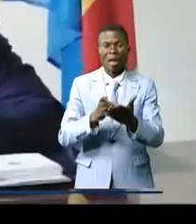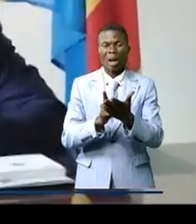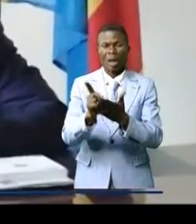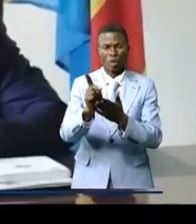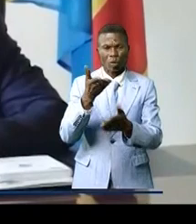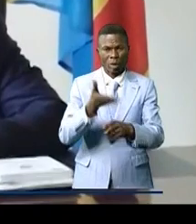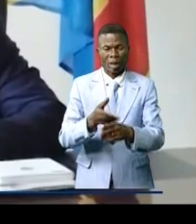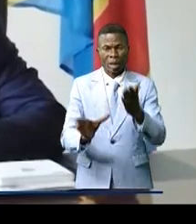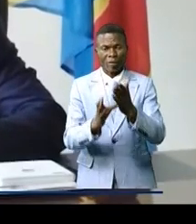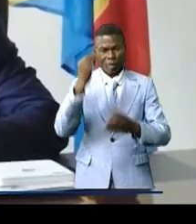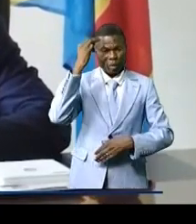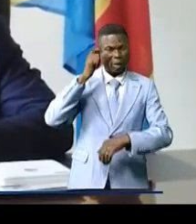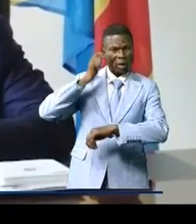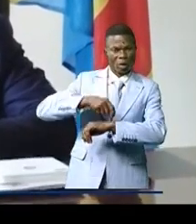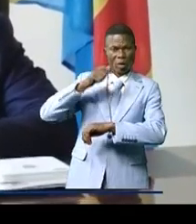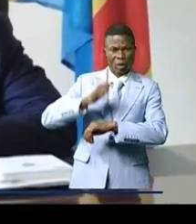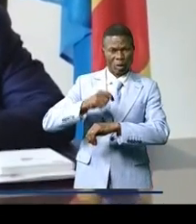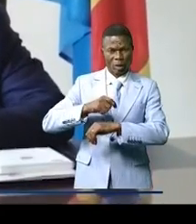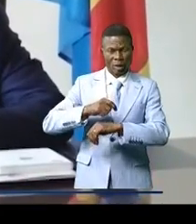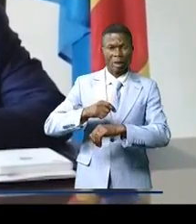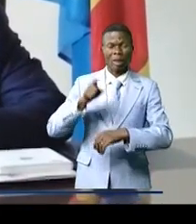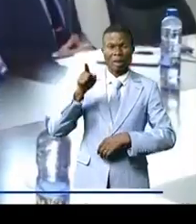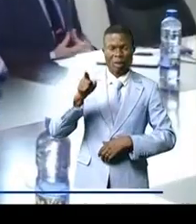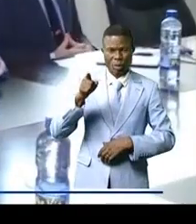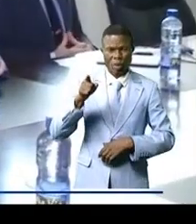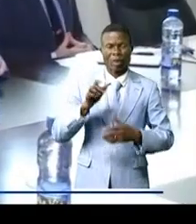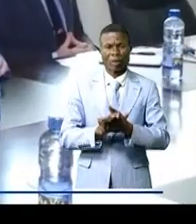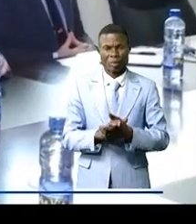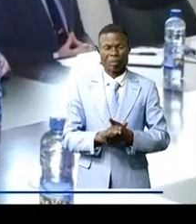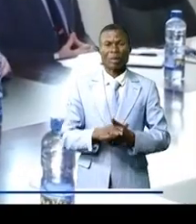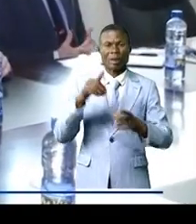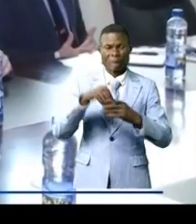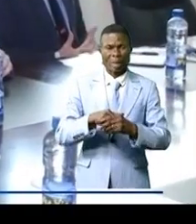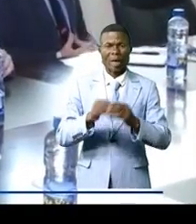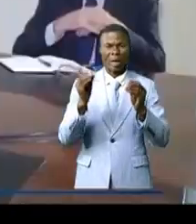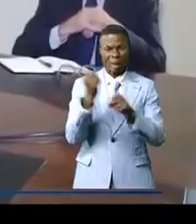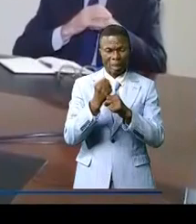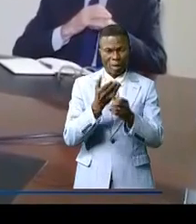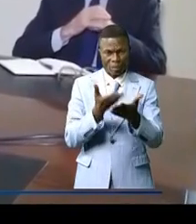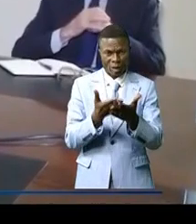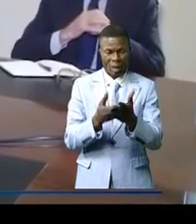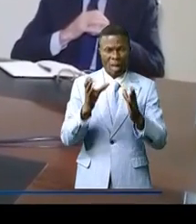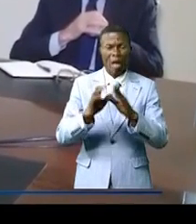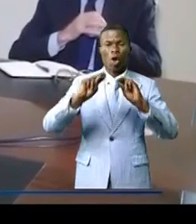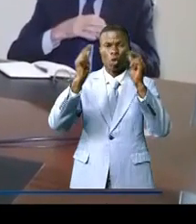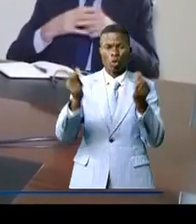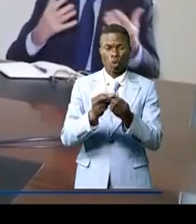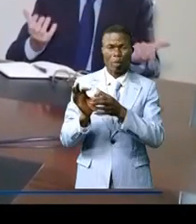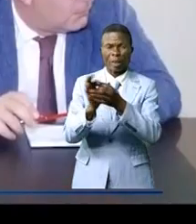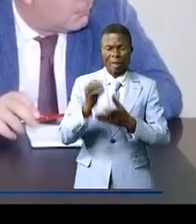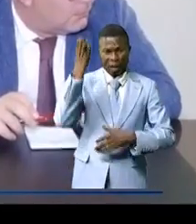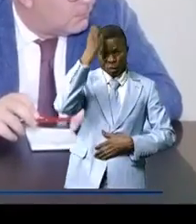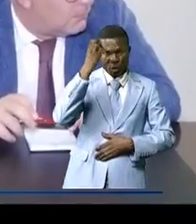Le vice-ministre de la Justice, Amato Baybassiré, a au cours de cette séance de travail avec la délégation de l'Union